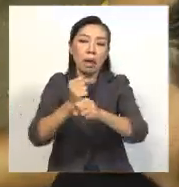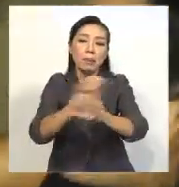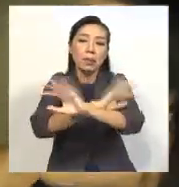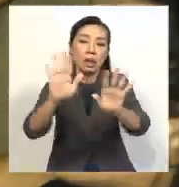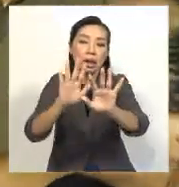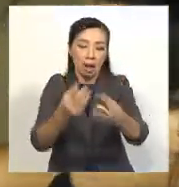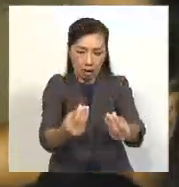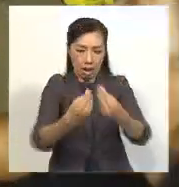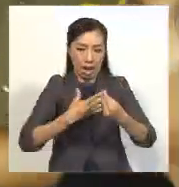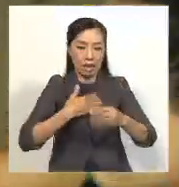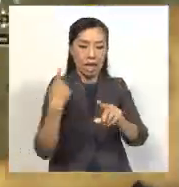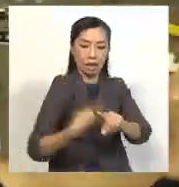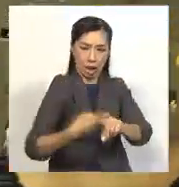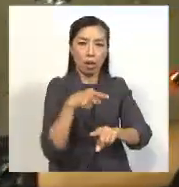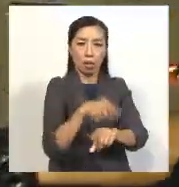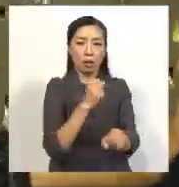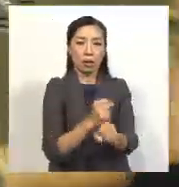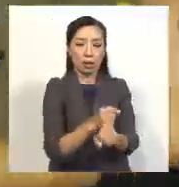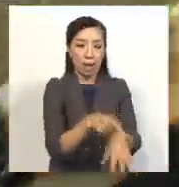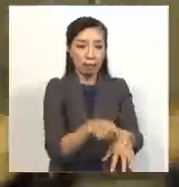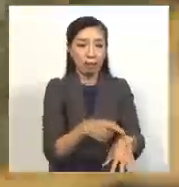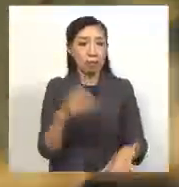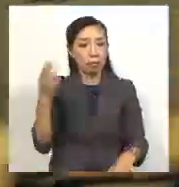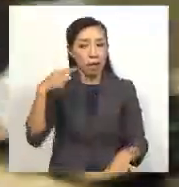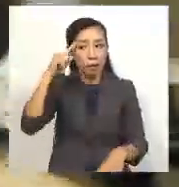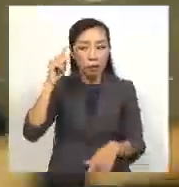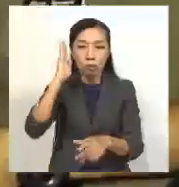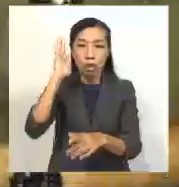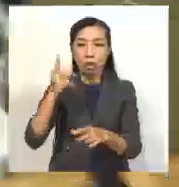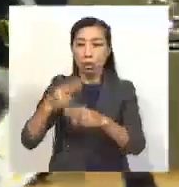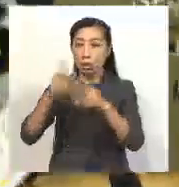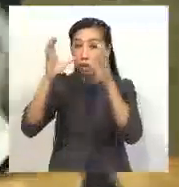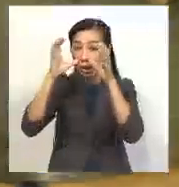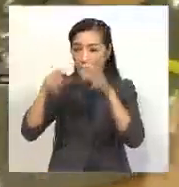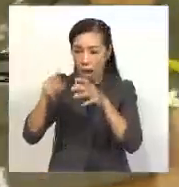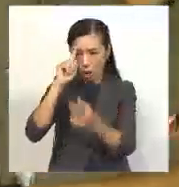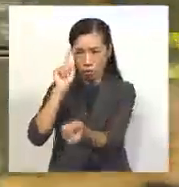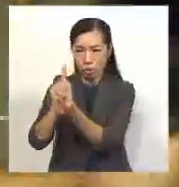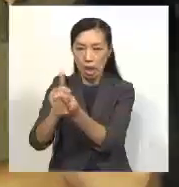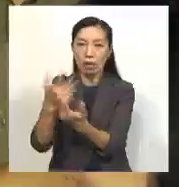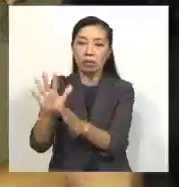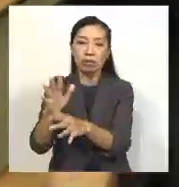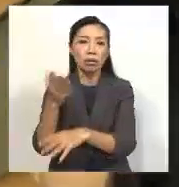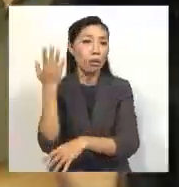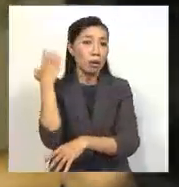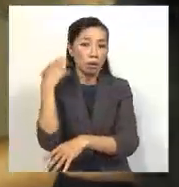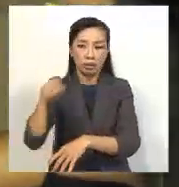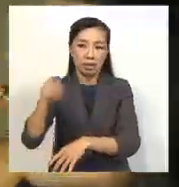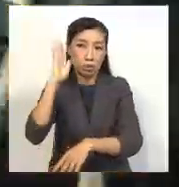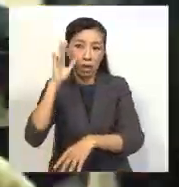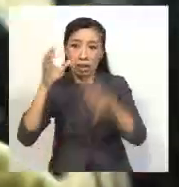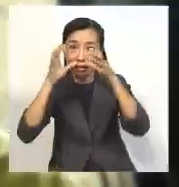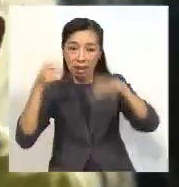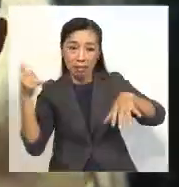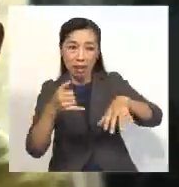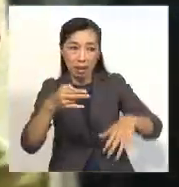รู้จักกับนายเสือเพียงคนเดียวแล้วก็ในวันเกิดเหตุไม่ได้อยู่ด้วยแต่ว่าทราบว่าเกิดปัญหาขึ้นทางด้านพันตำรวจเอกอำนาจก็เ